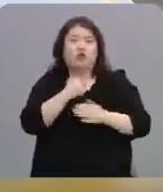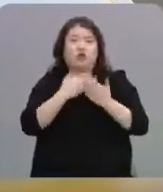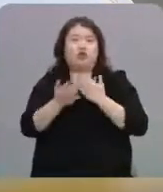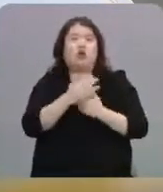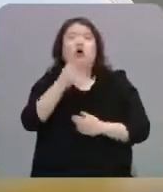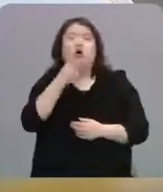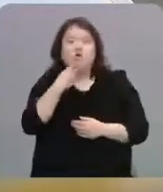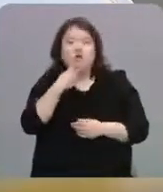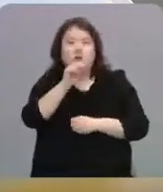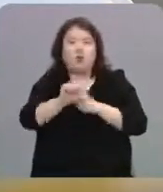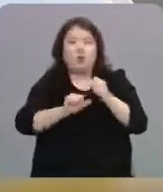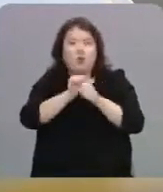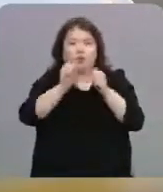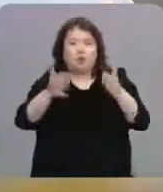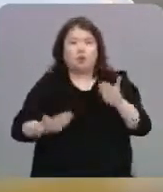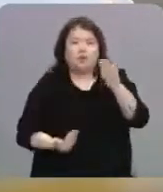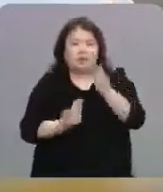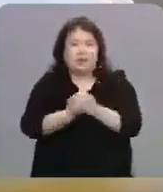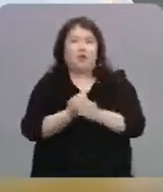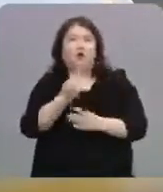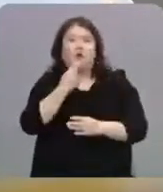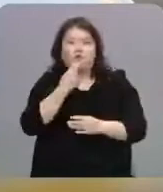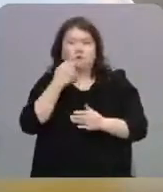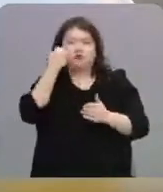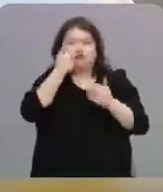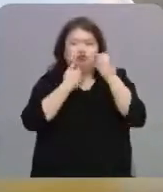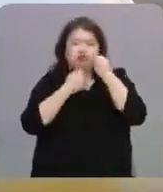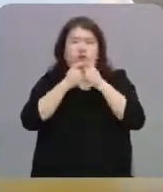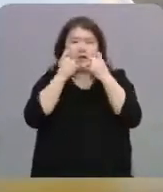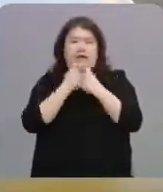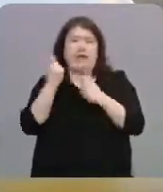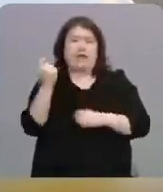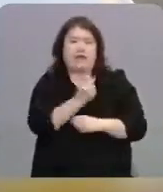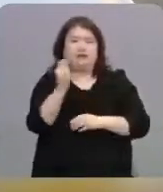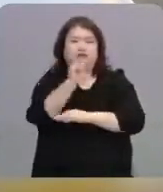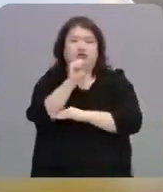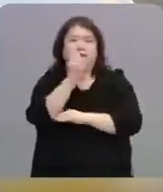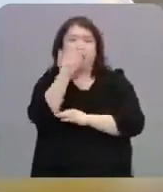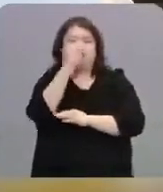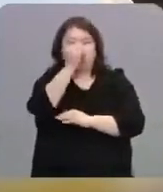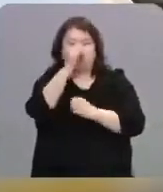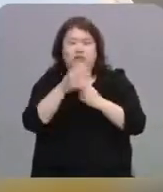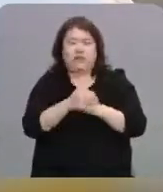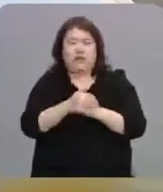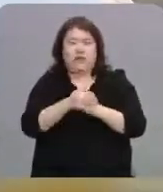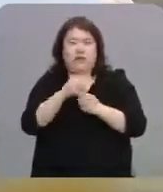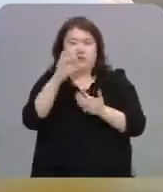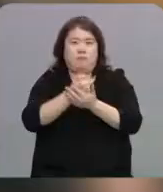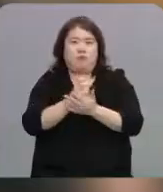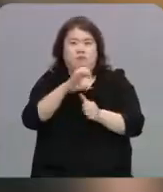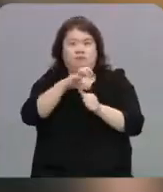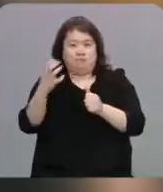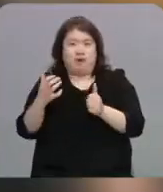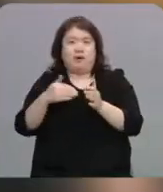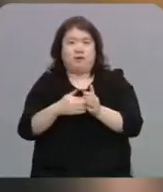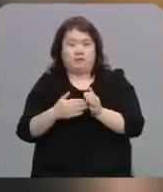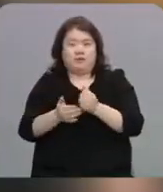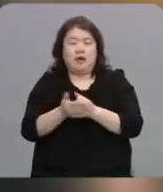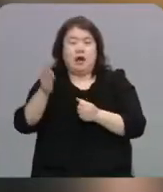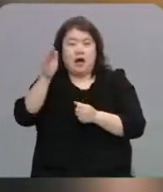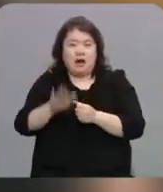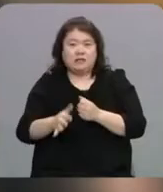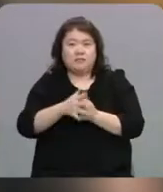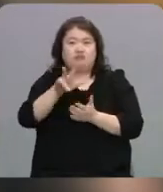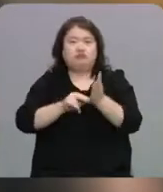5년 동안 사고를 내지 않았다면 누구나 개인 택시를 운전할 수 있도록 관련 규제를 낮췄습니다 하지만